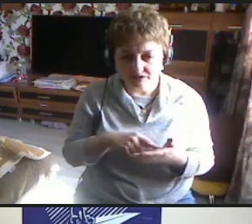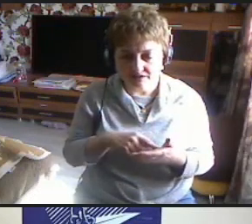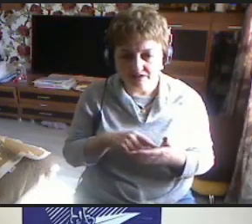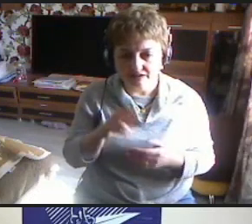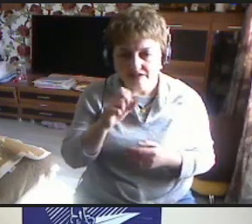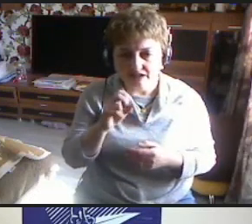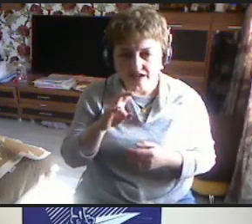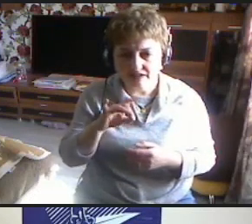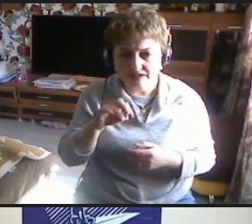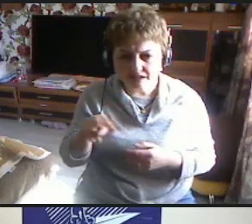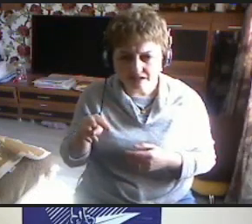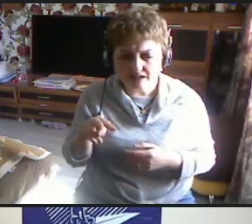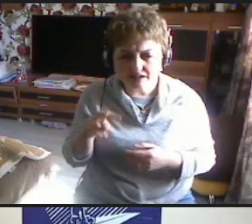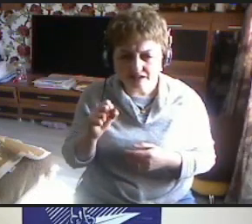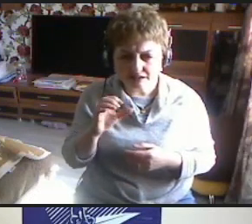Насунов, город Элиста.